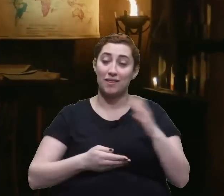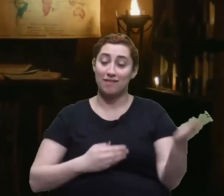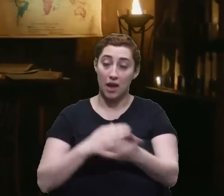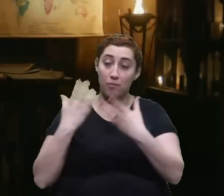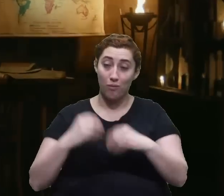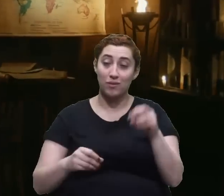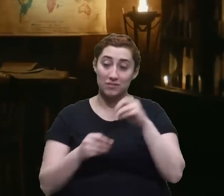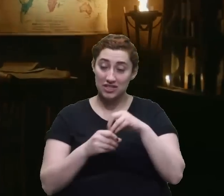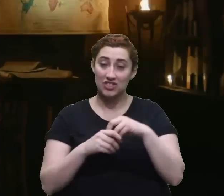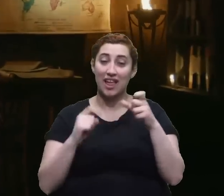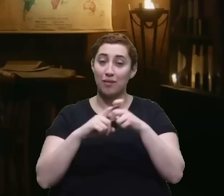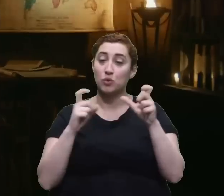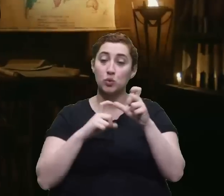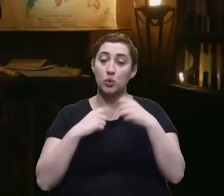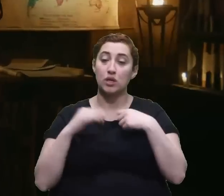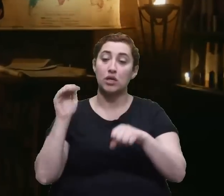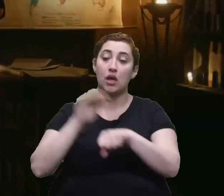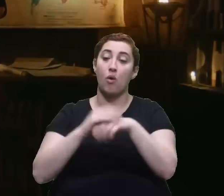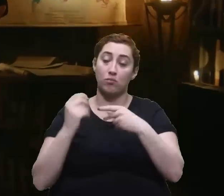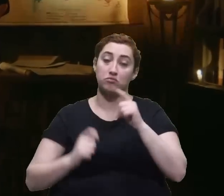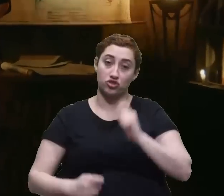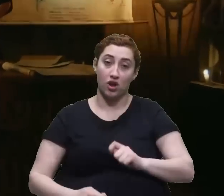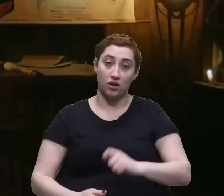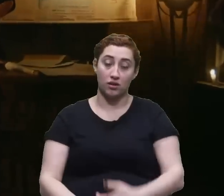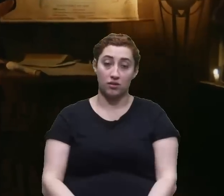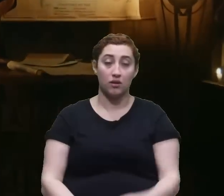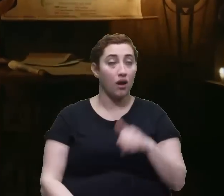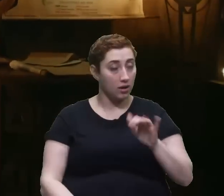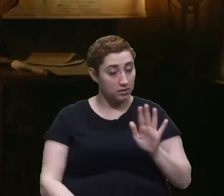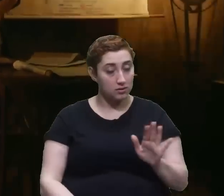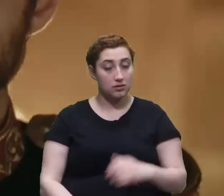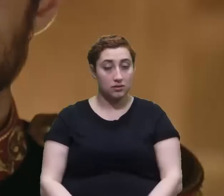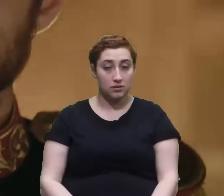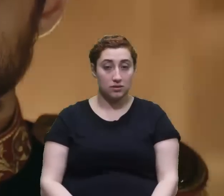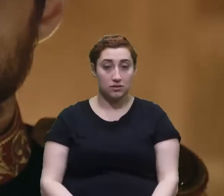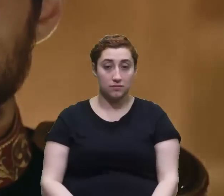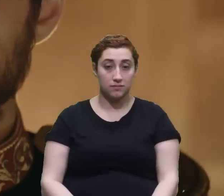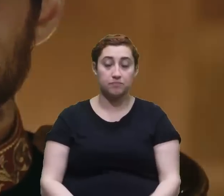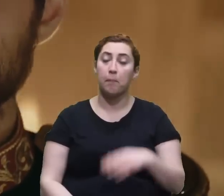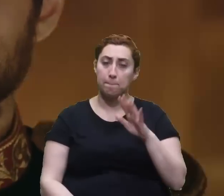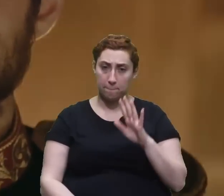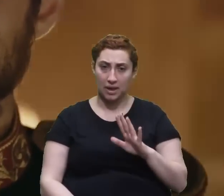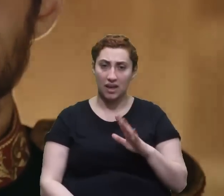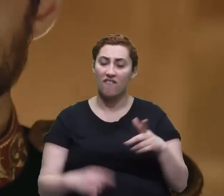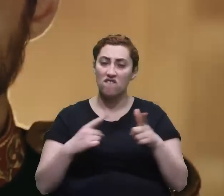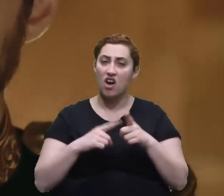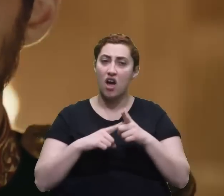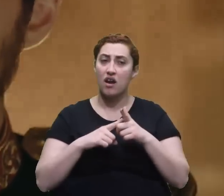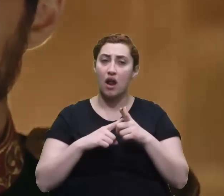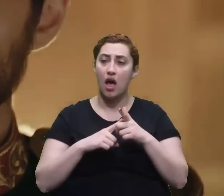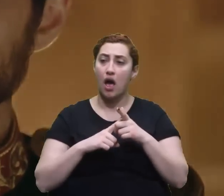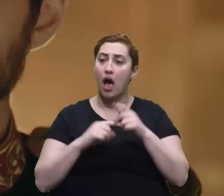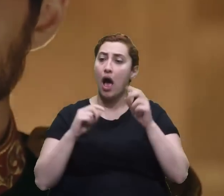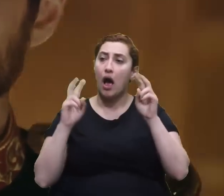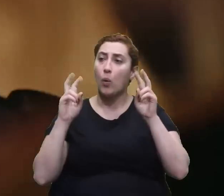için Edmund Sultan'ı yakalamamız şart. Haklısınız. Peki Farah'ın akıbetiyle ilgili